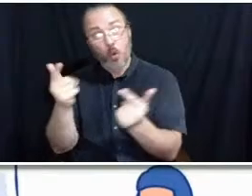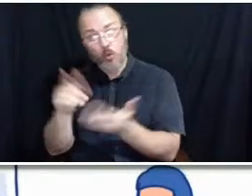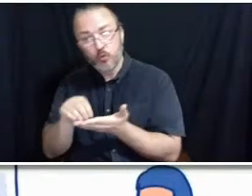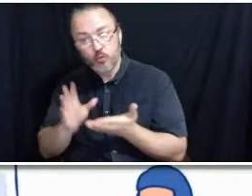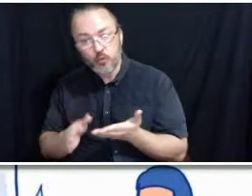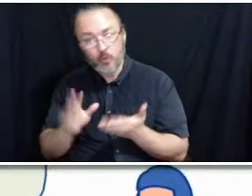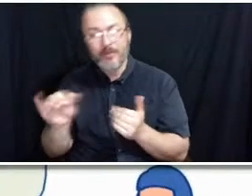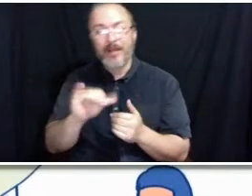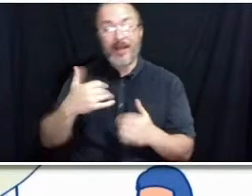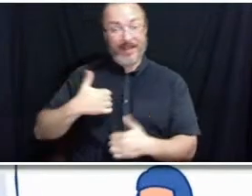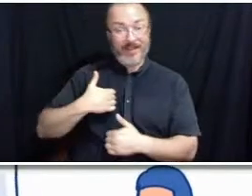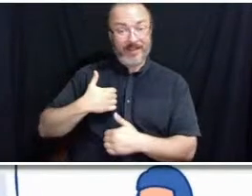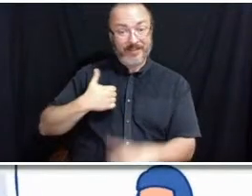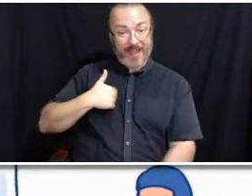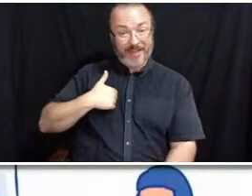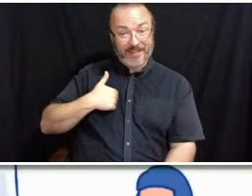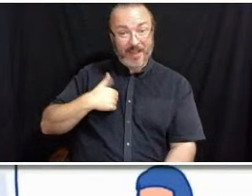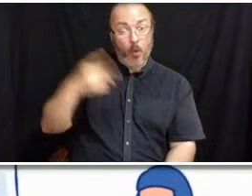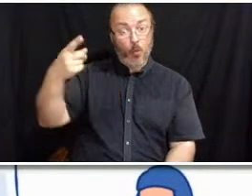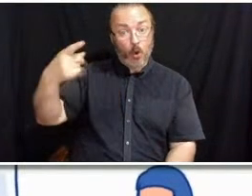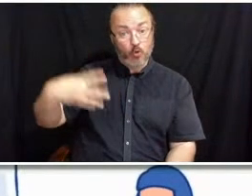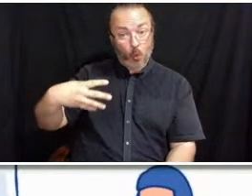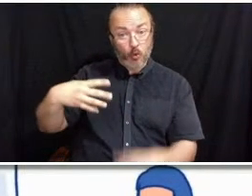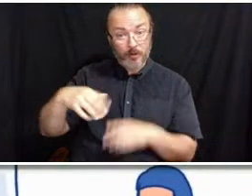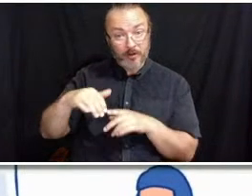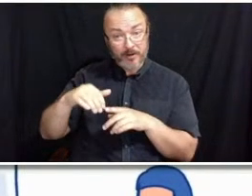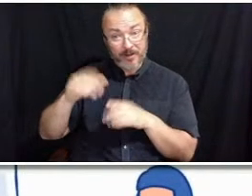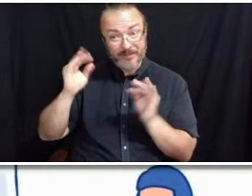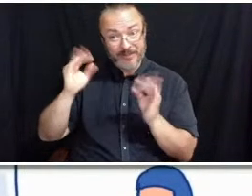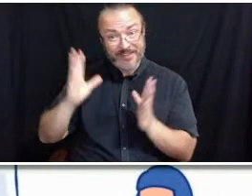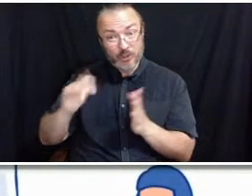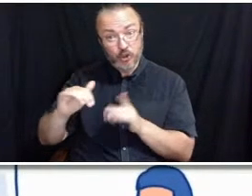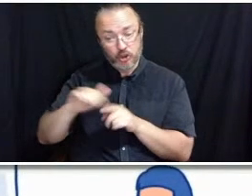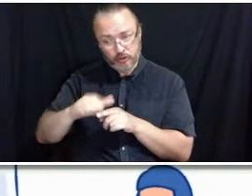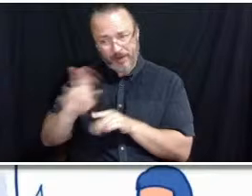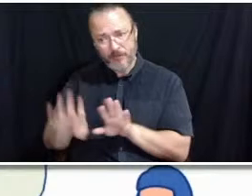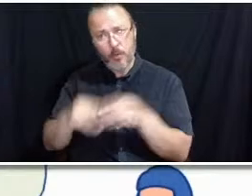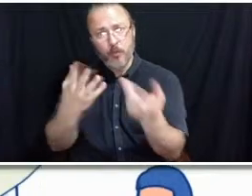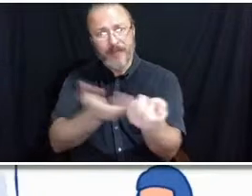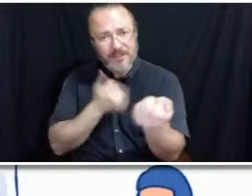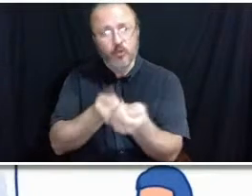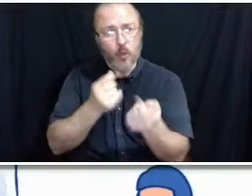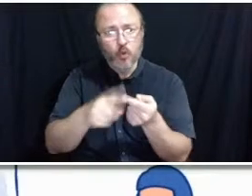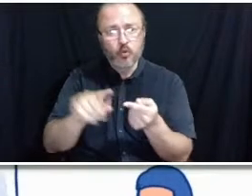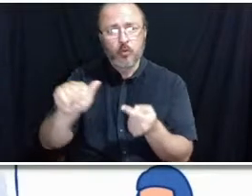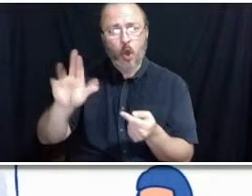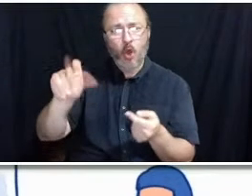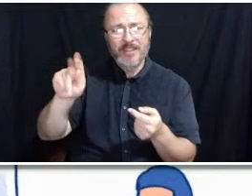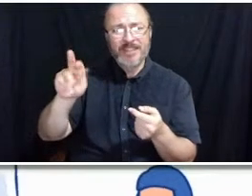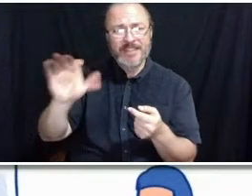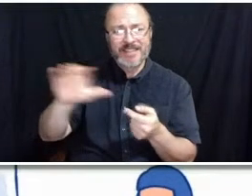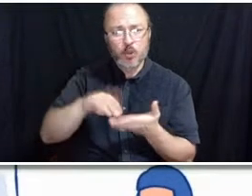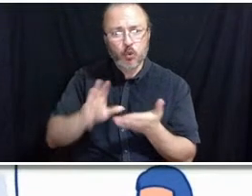exemple, à New Brunswick, au Canada, un quart des enseignants ont été formés pour appuyer les enfants autistes.